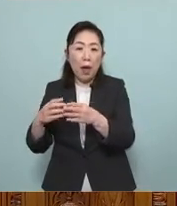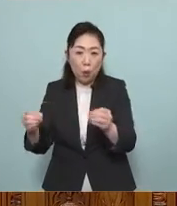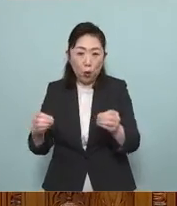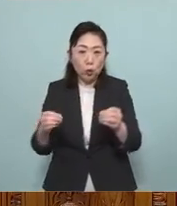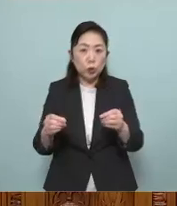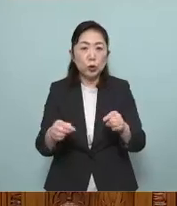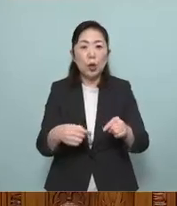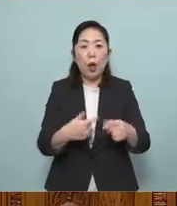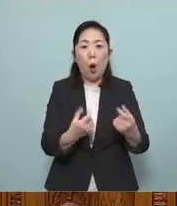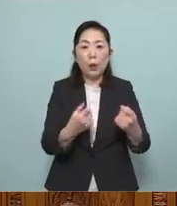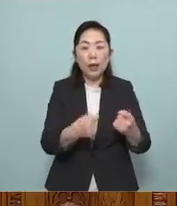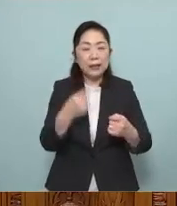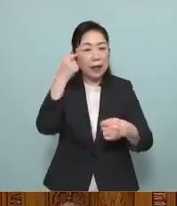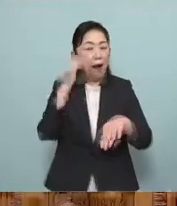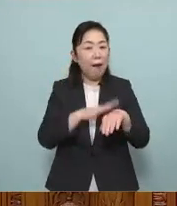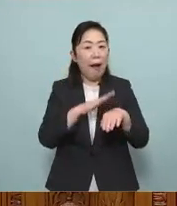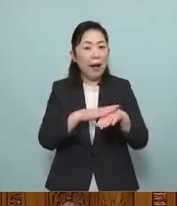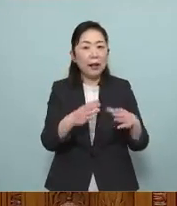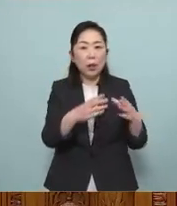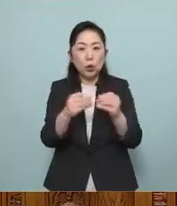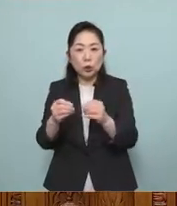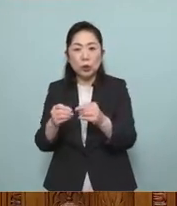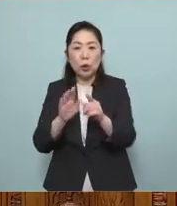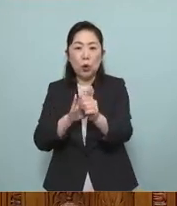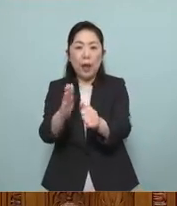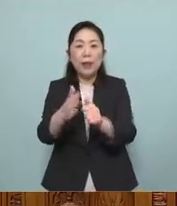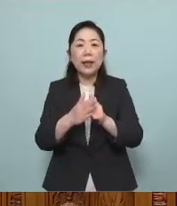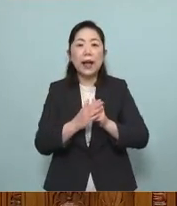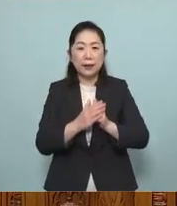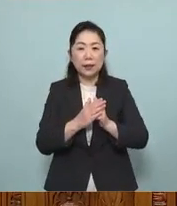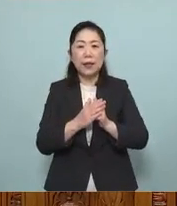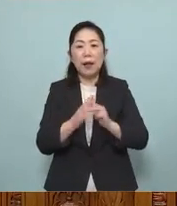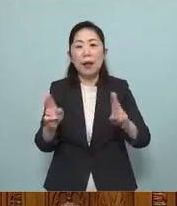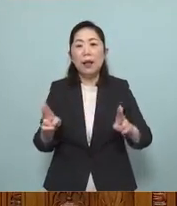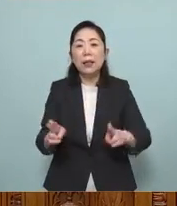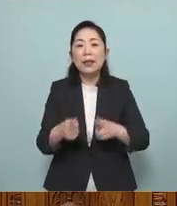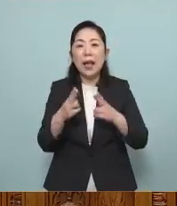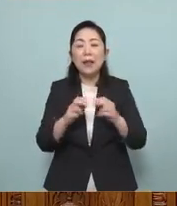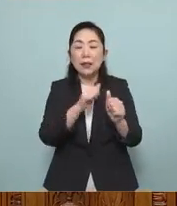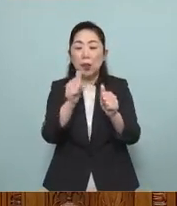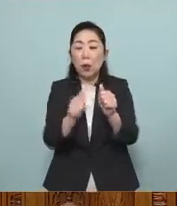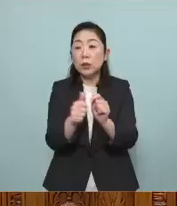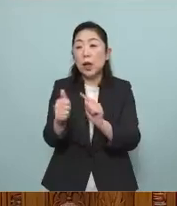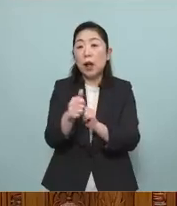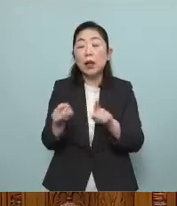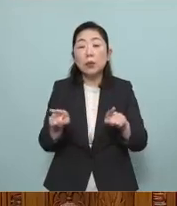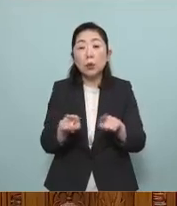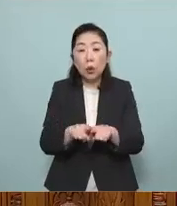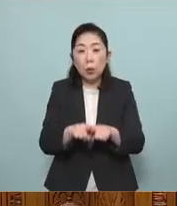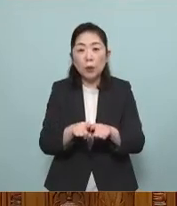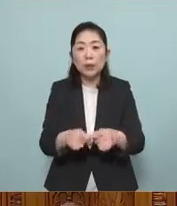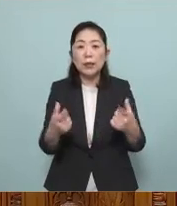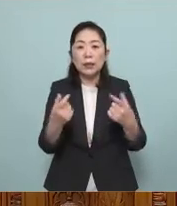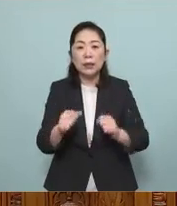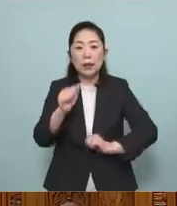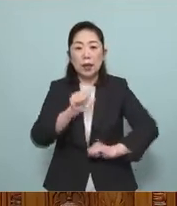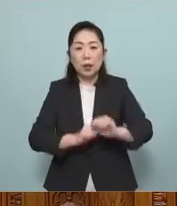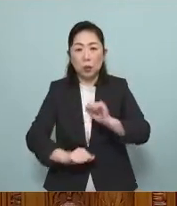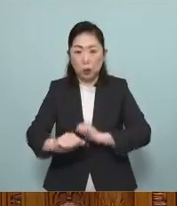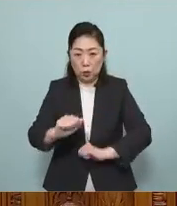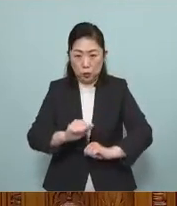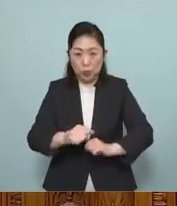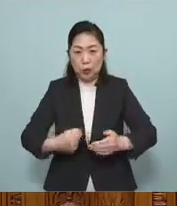対処にも、私の内閣で初めて任命した専任の補佐官とともに、しっかりと取り組む覚悟